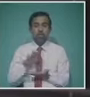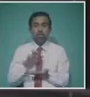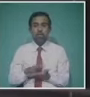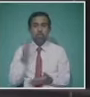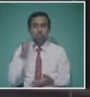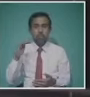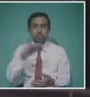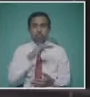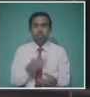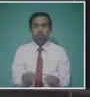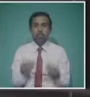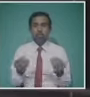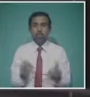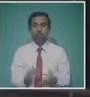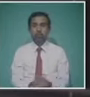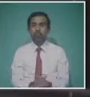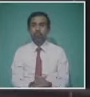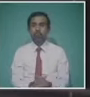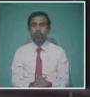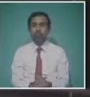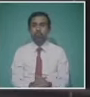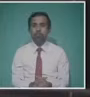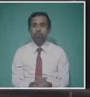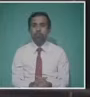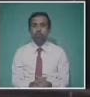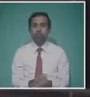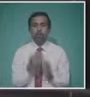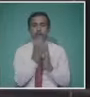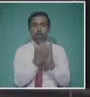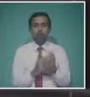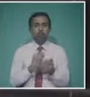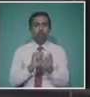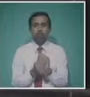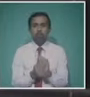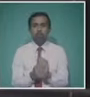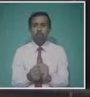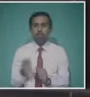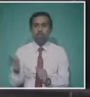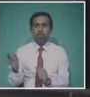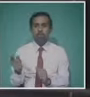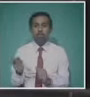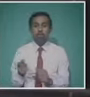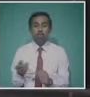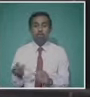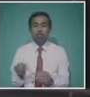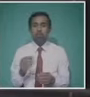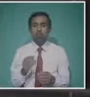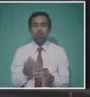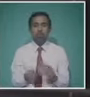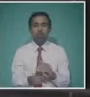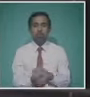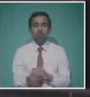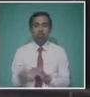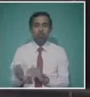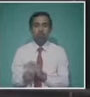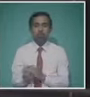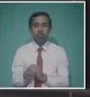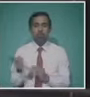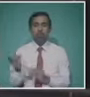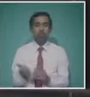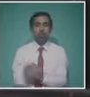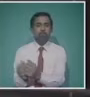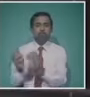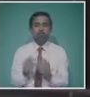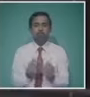ජනතාව වෙනුවෙන් කරන්න ඕනේ එහෙම නැතුව මේ ව්‍යවස්ථා වෙනස් කරන්න අරින් ගුණ්ඩු දාන්න මේන් ගුණ්ඩු දාන්න අරක කරන්න